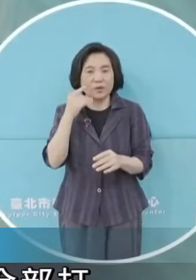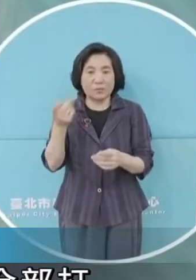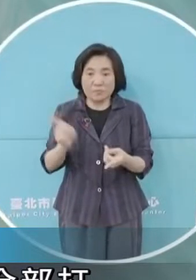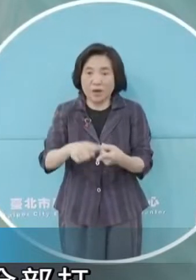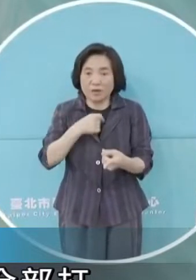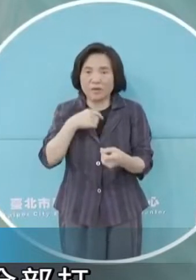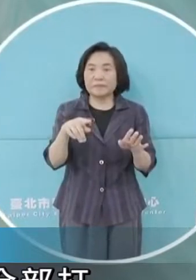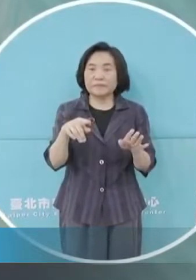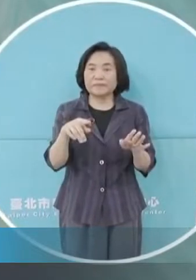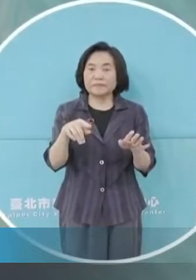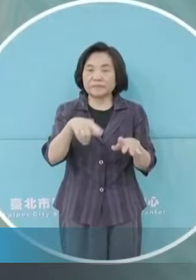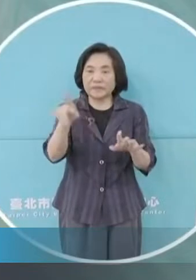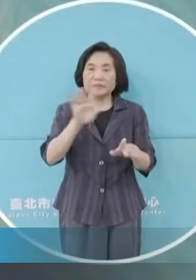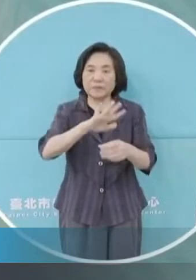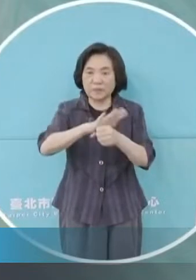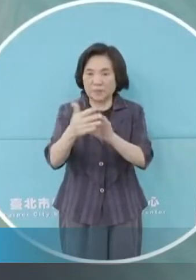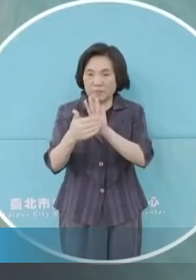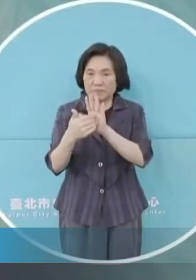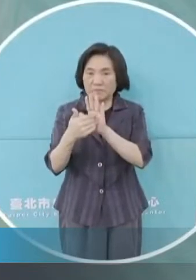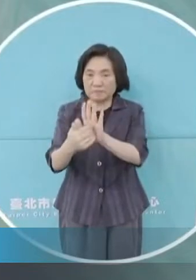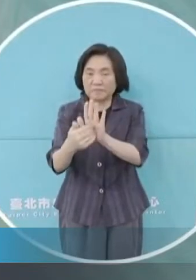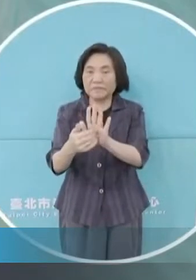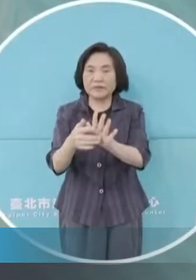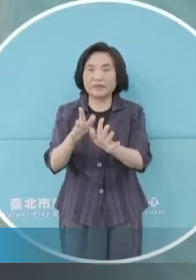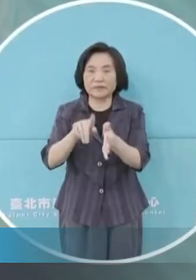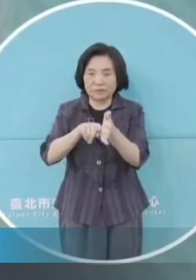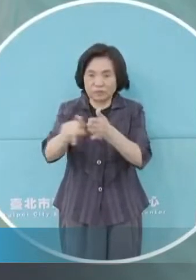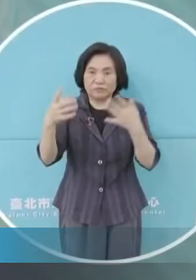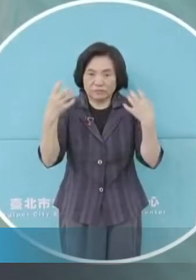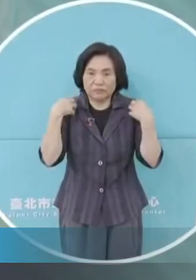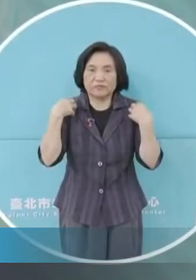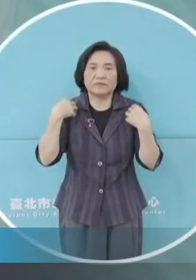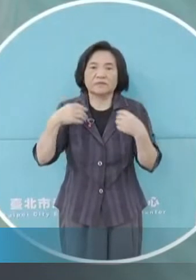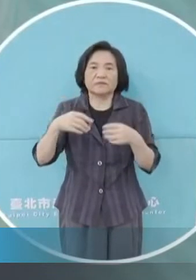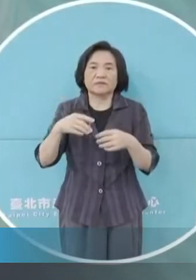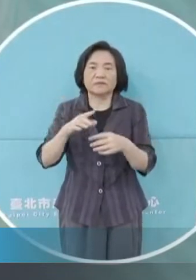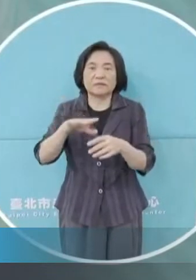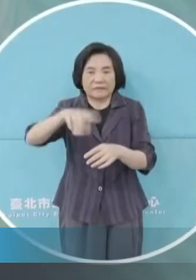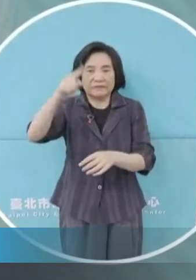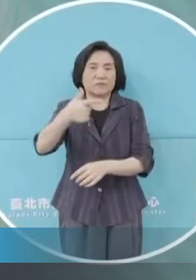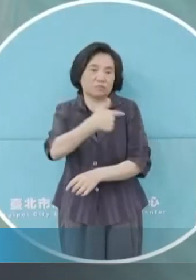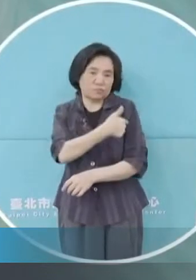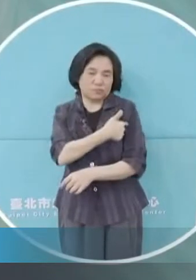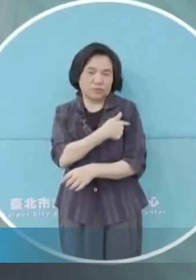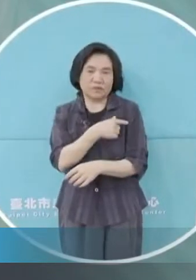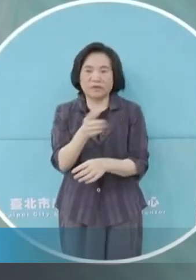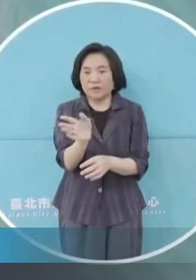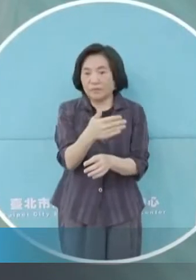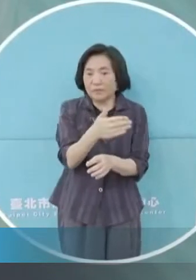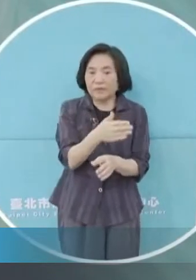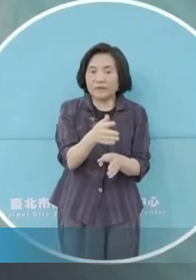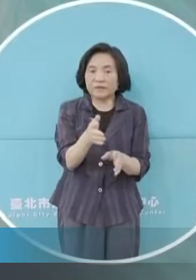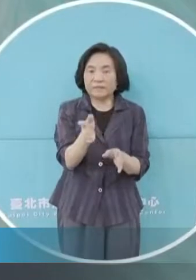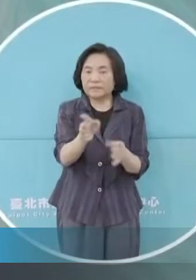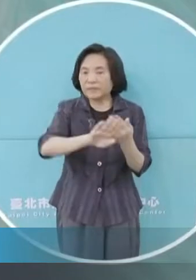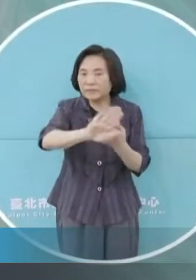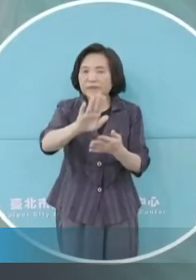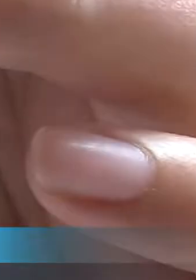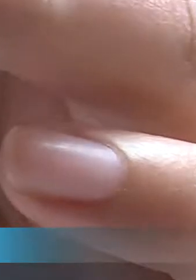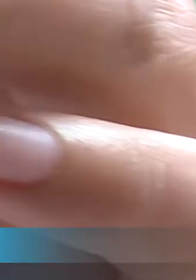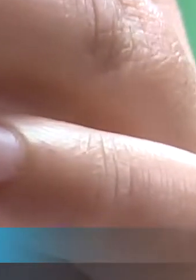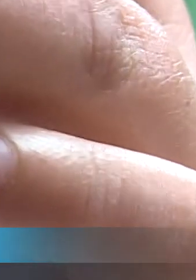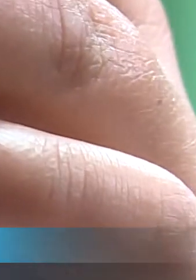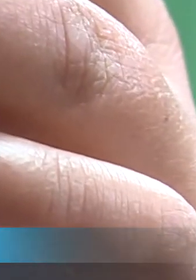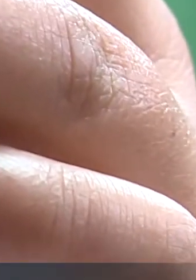还要再10000多剂，防疫专责病房的医护人员先打，那些旁边没有直接照顾的还是没有办法达